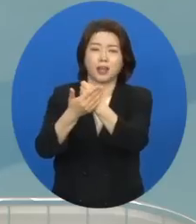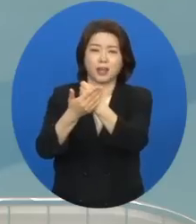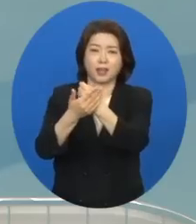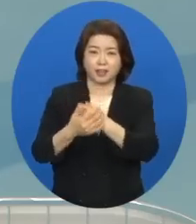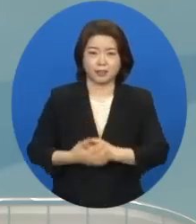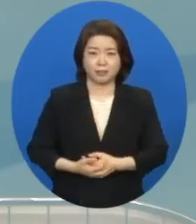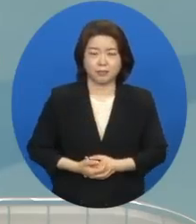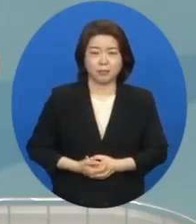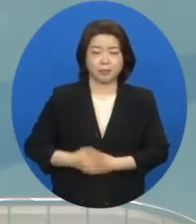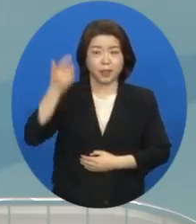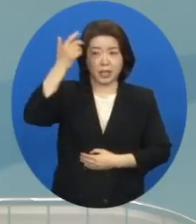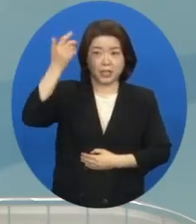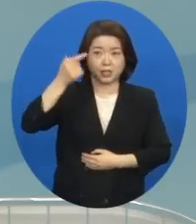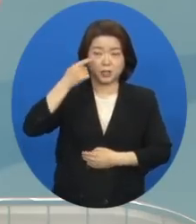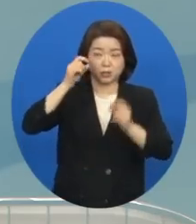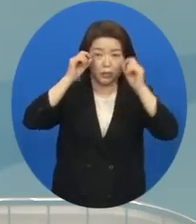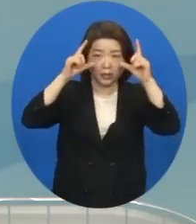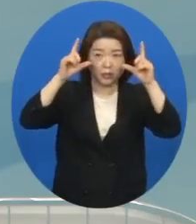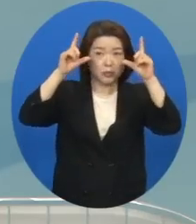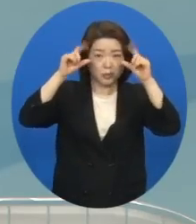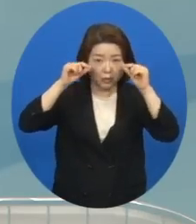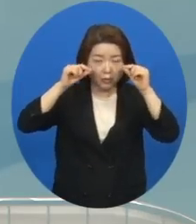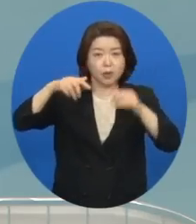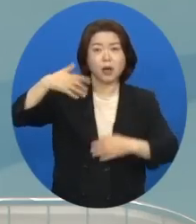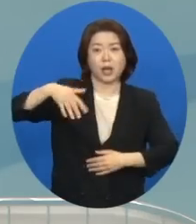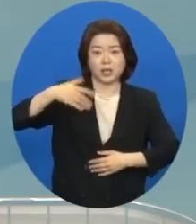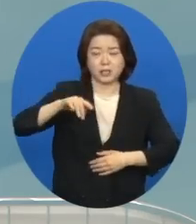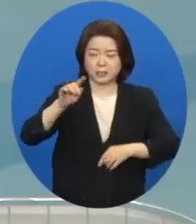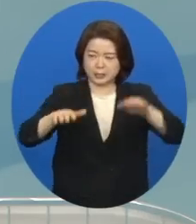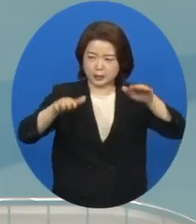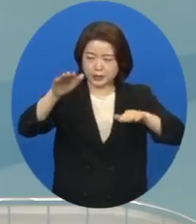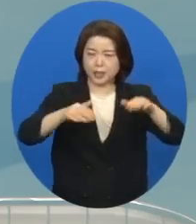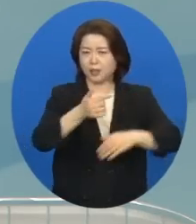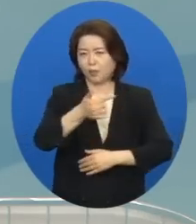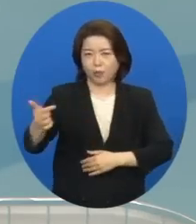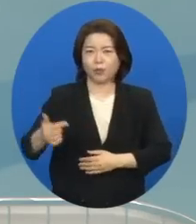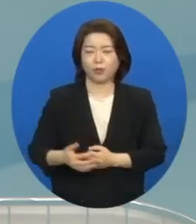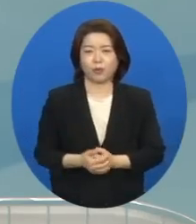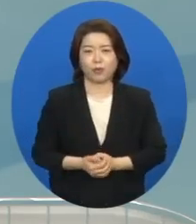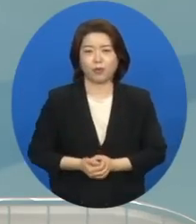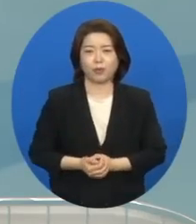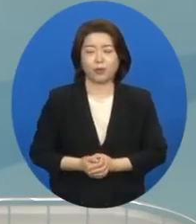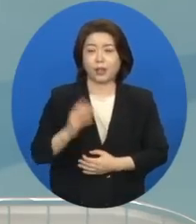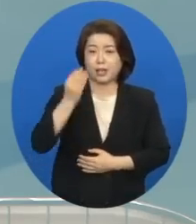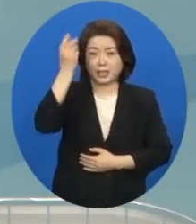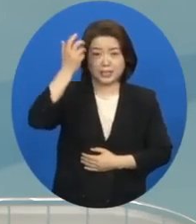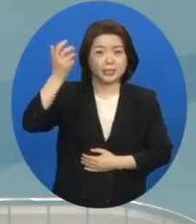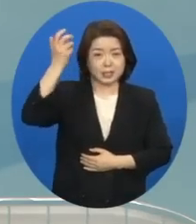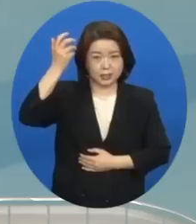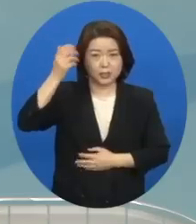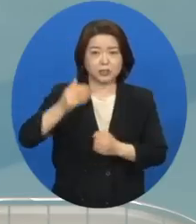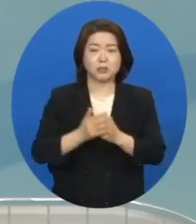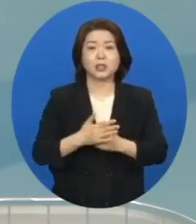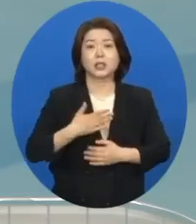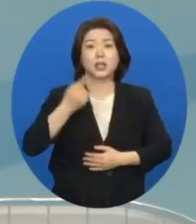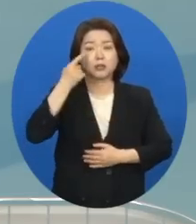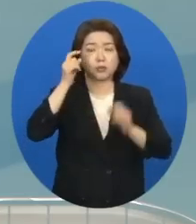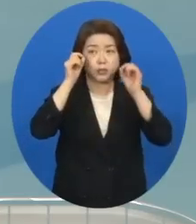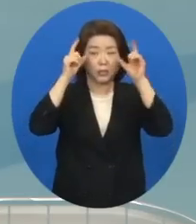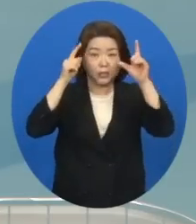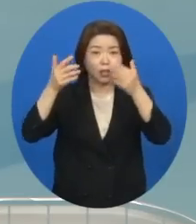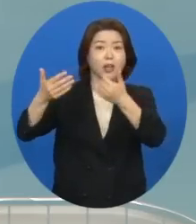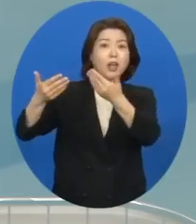영적인 눈이 뜨이고 안 뜨이고는 엄청난 차이가 있습니다. 성령께서 눈을 뜨게